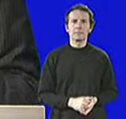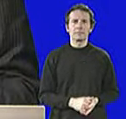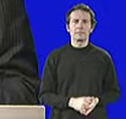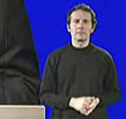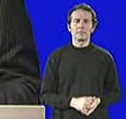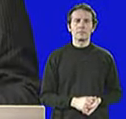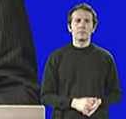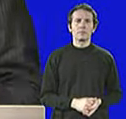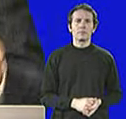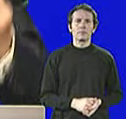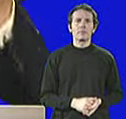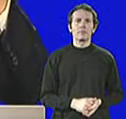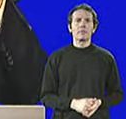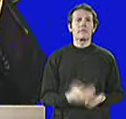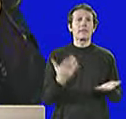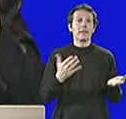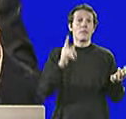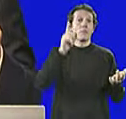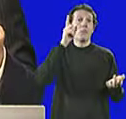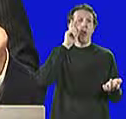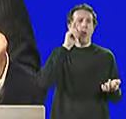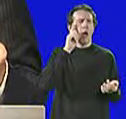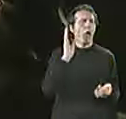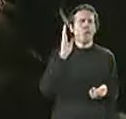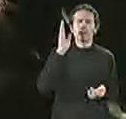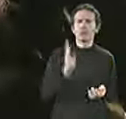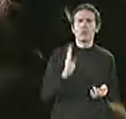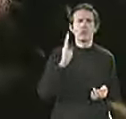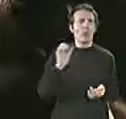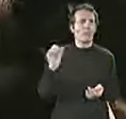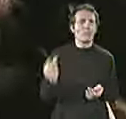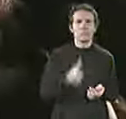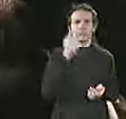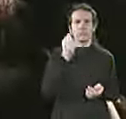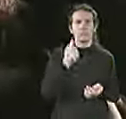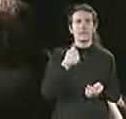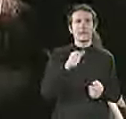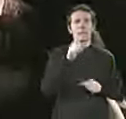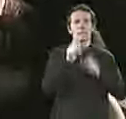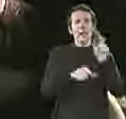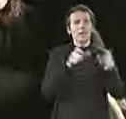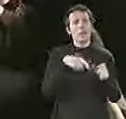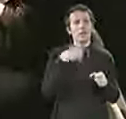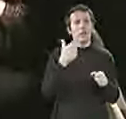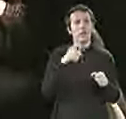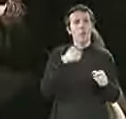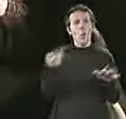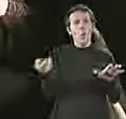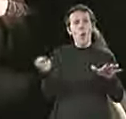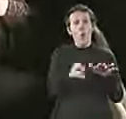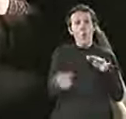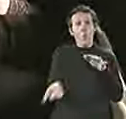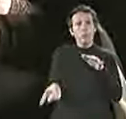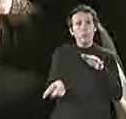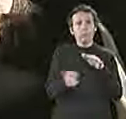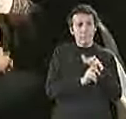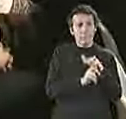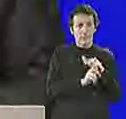je pense à la nécessité de réinsérer dans la société, par le